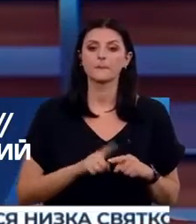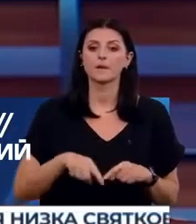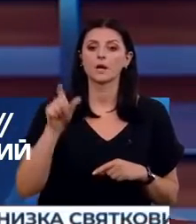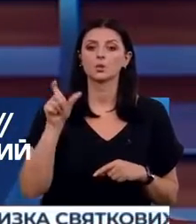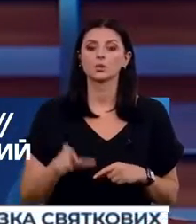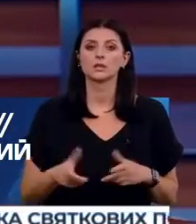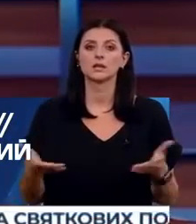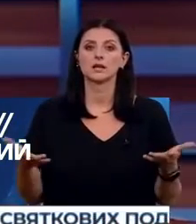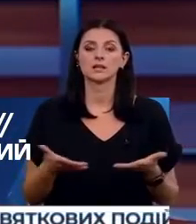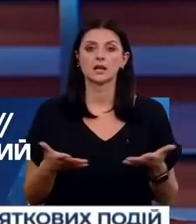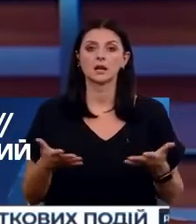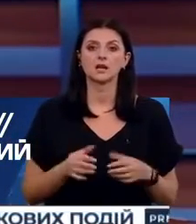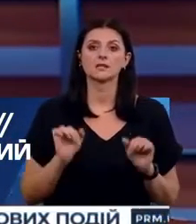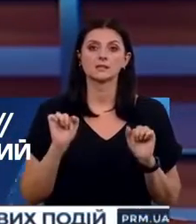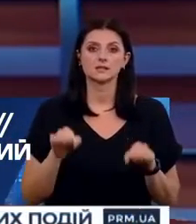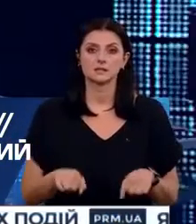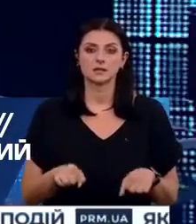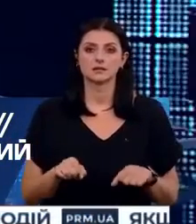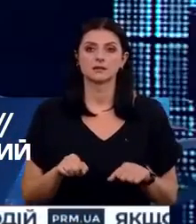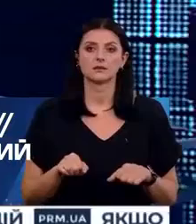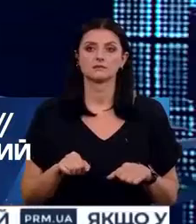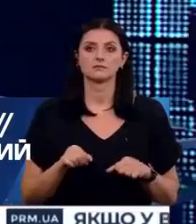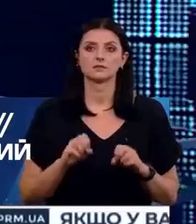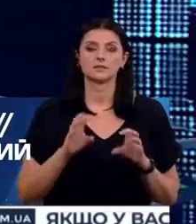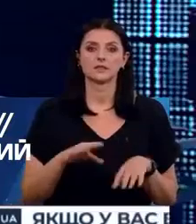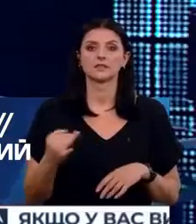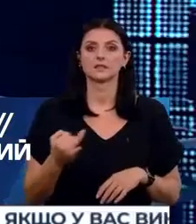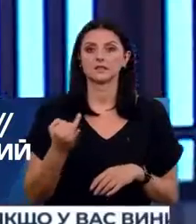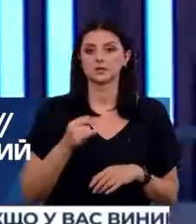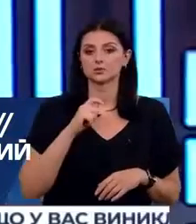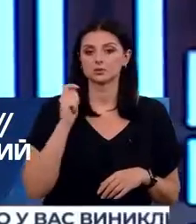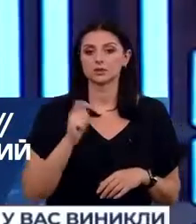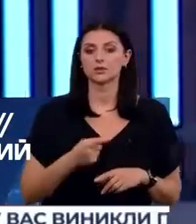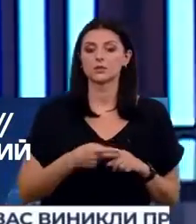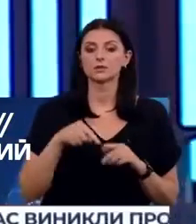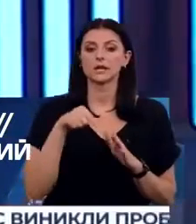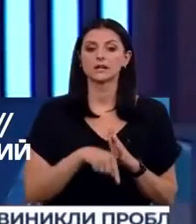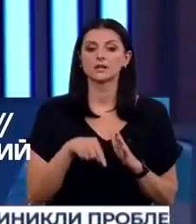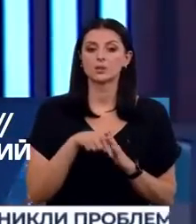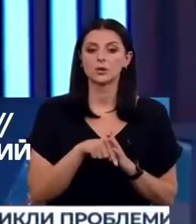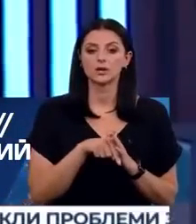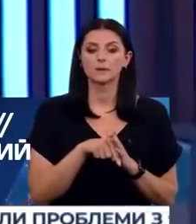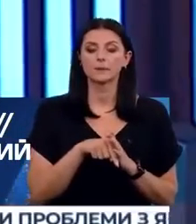яка здатна здавати інтереси України. І оця їхня риторика разом з іншим